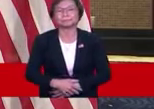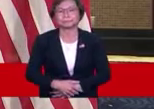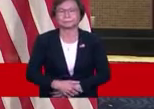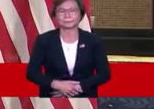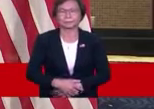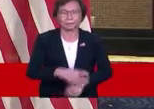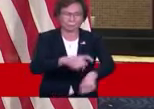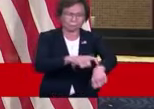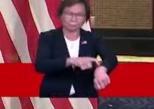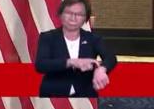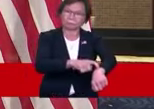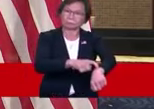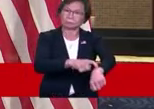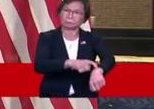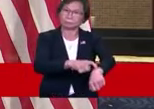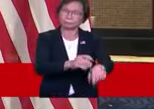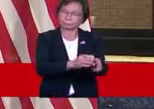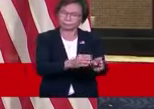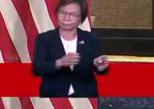hai